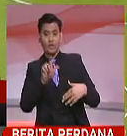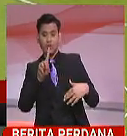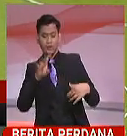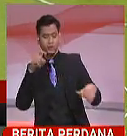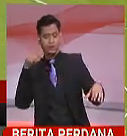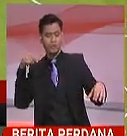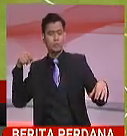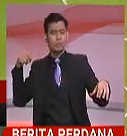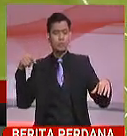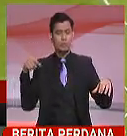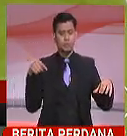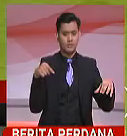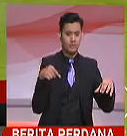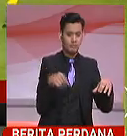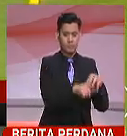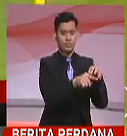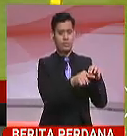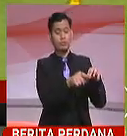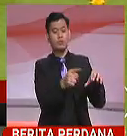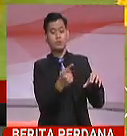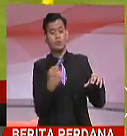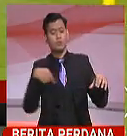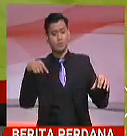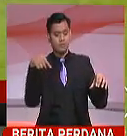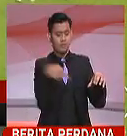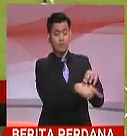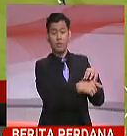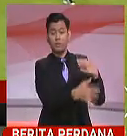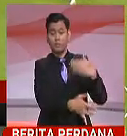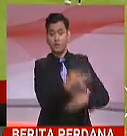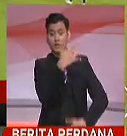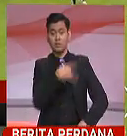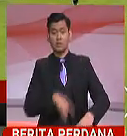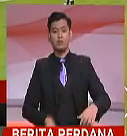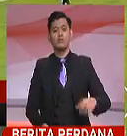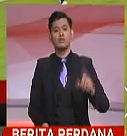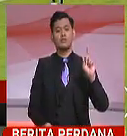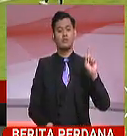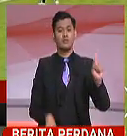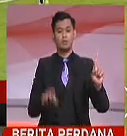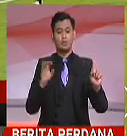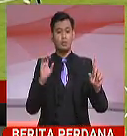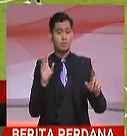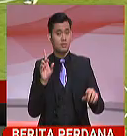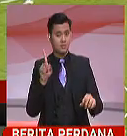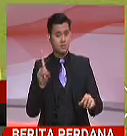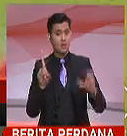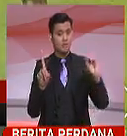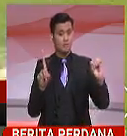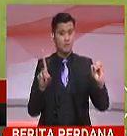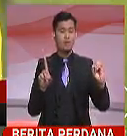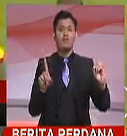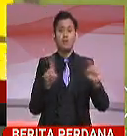berjaya disempurnakan Ifan Dayo Omosuyi untuk The Red Giant mendahului 1-0 pada minit ke-6. JDT bagaimanapun